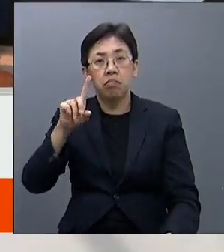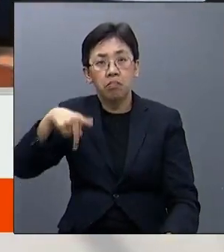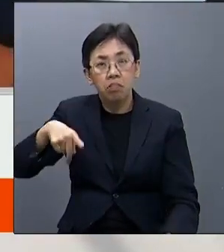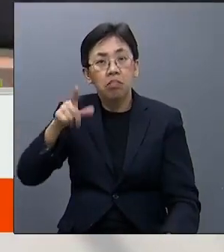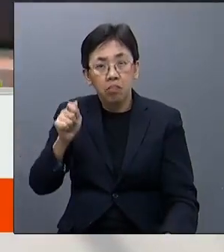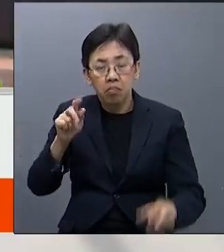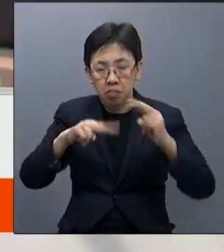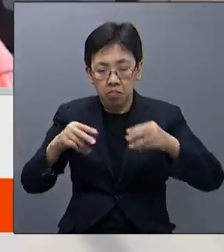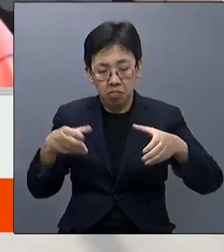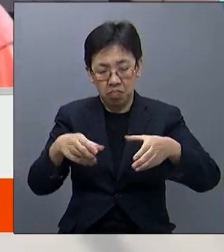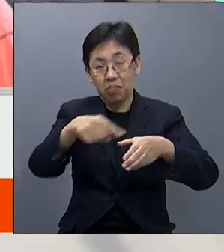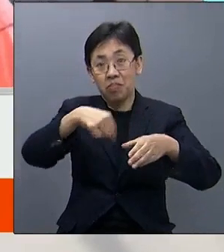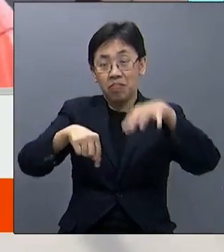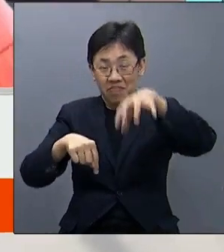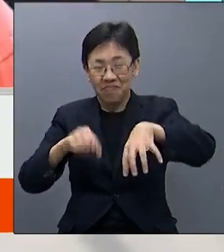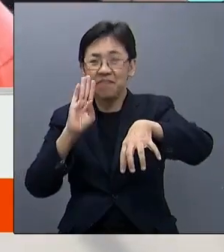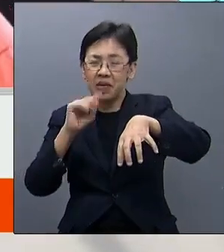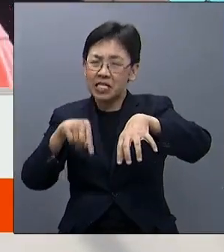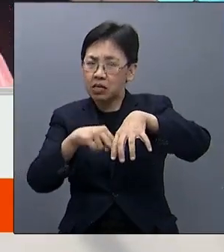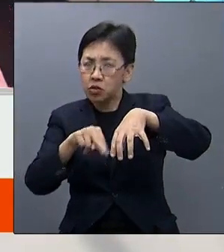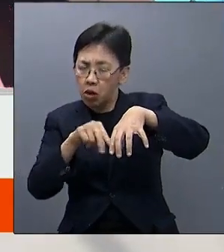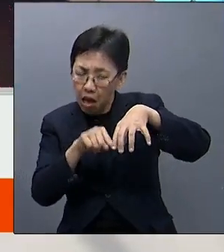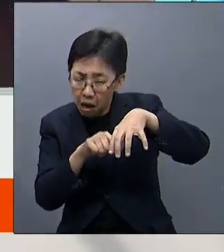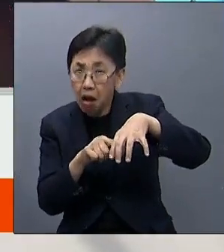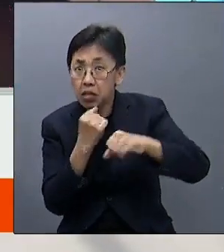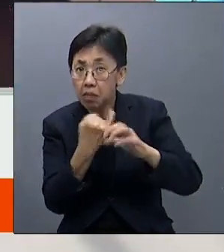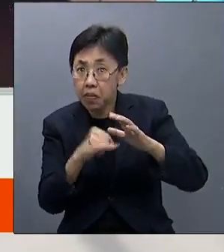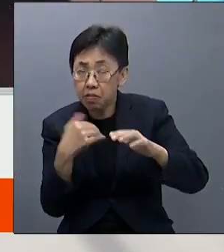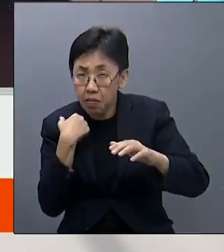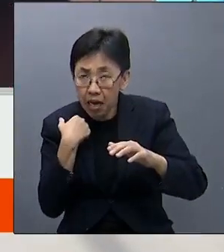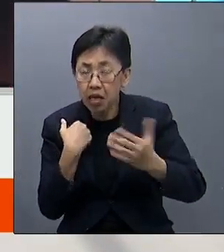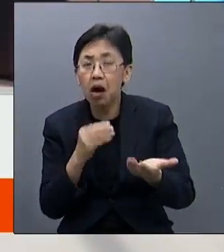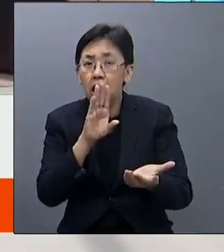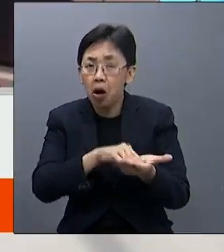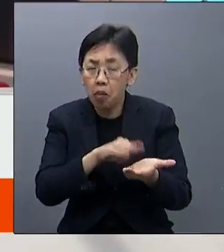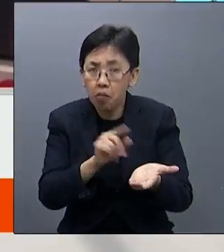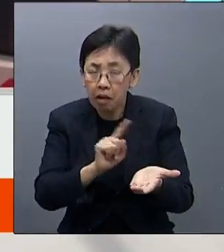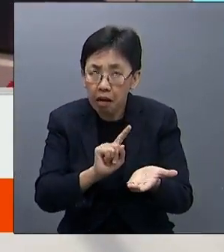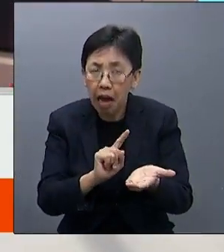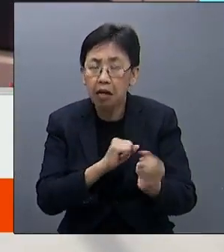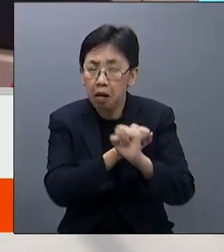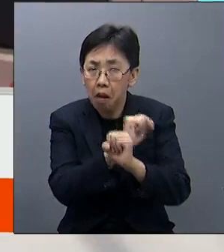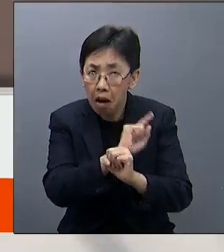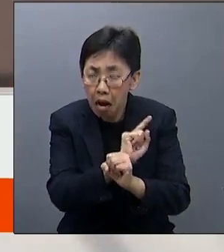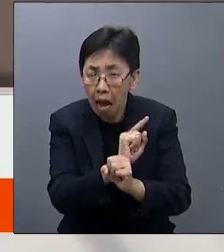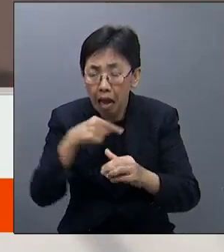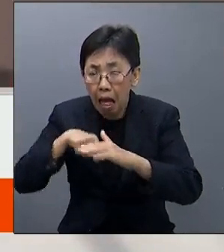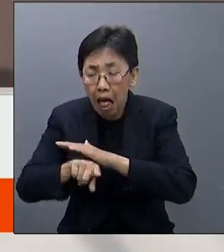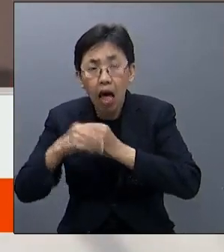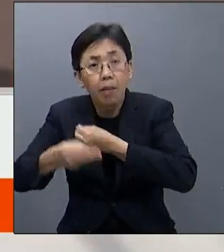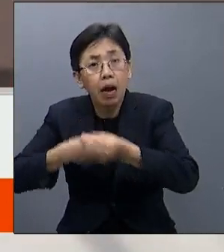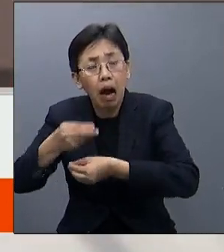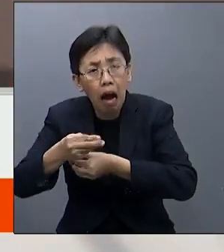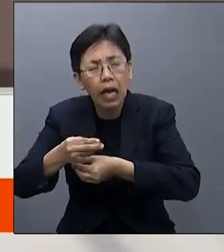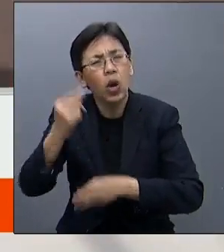น่วยงานนะครับว่าทำเช่นนี้ไหมล ัก ลอบเอาข้อมูลไปขายได้ไหมและถ้าเขาลักลอบไปขายตัวหน่วยงานรู้ได้อย่าง